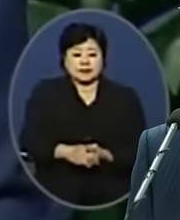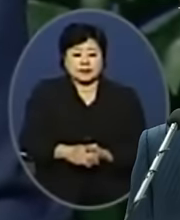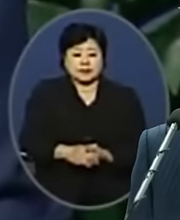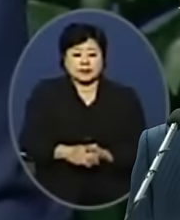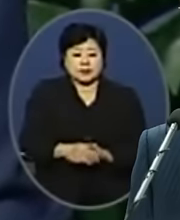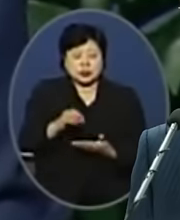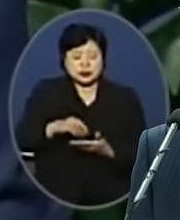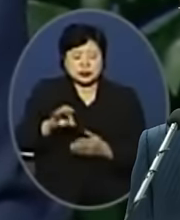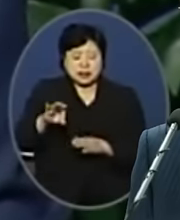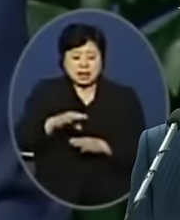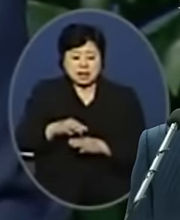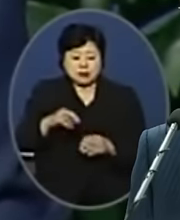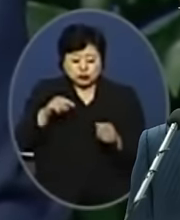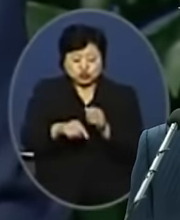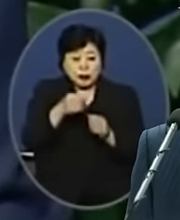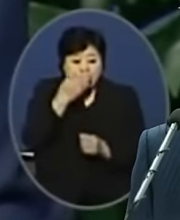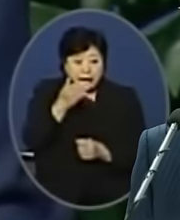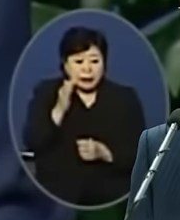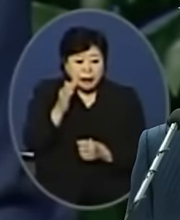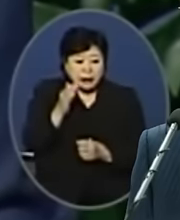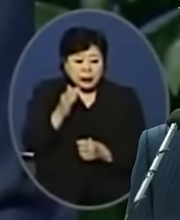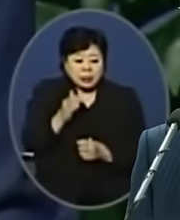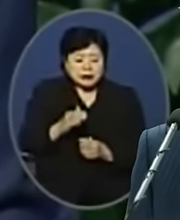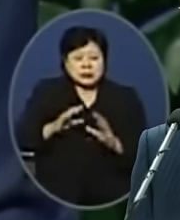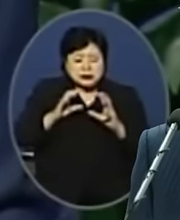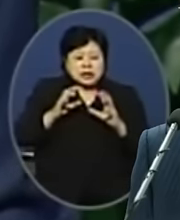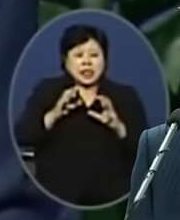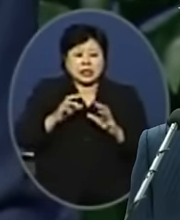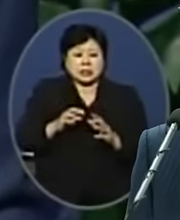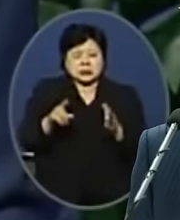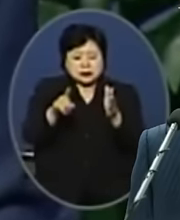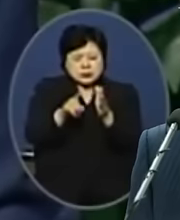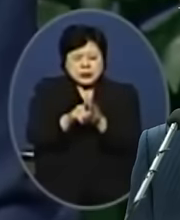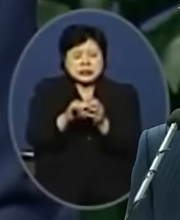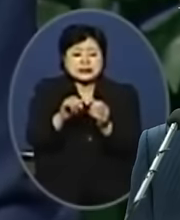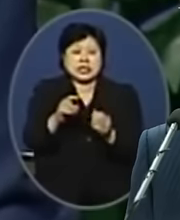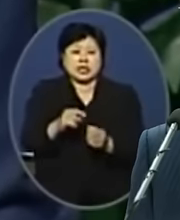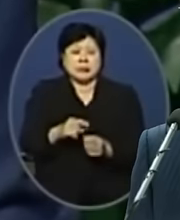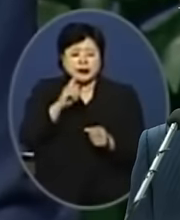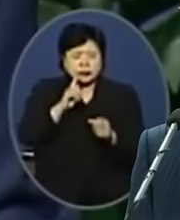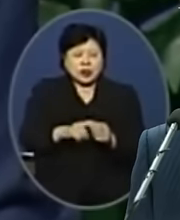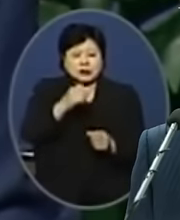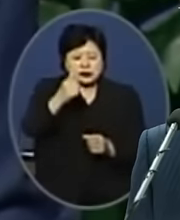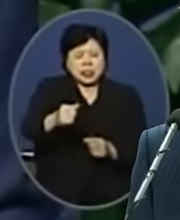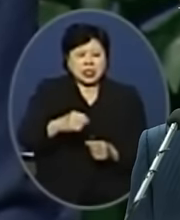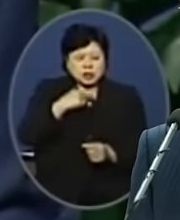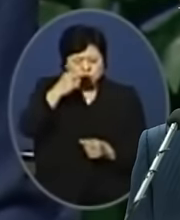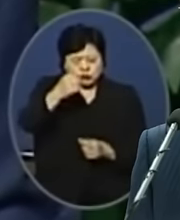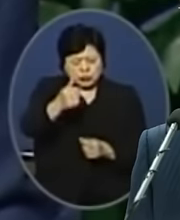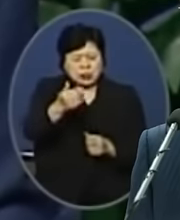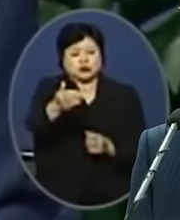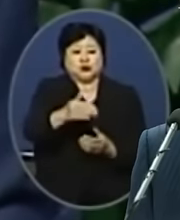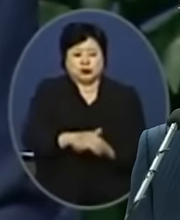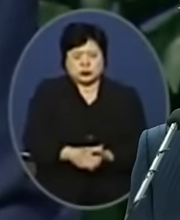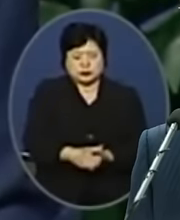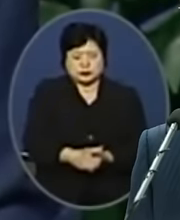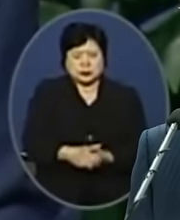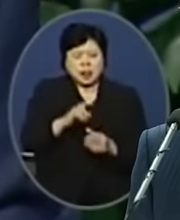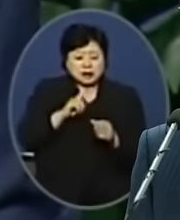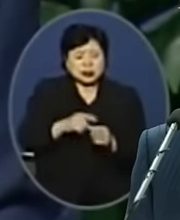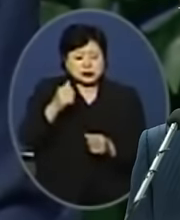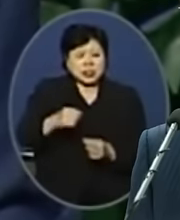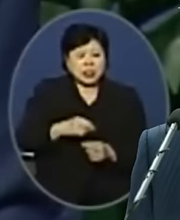쉽게 임금을 제할 수 있거든. 그러면 나라에서 가장 신뢰하는 사람을 떡장관 술장관으로 삼는데,